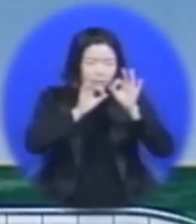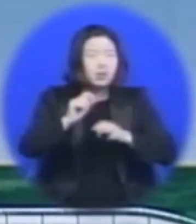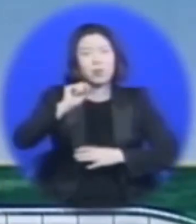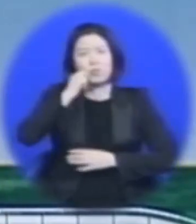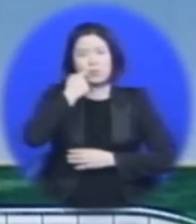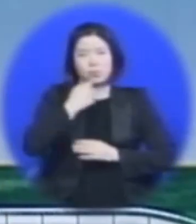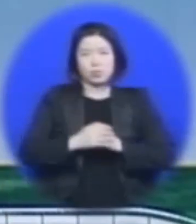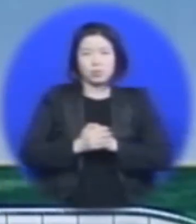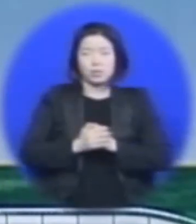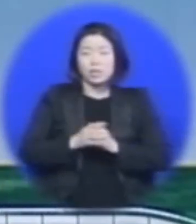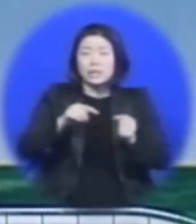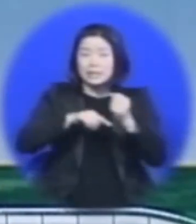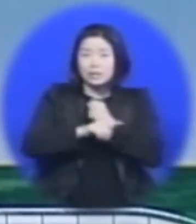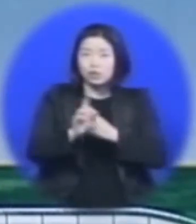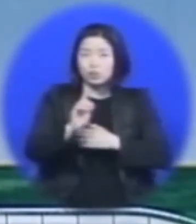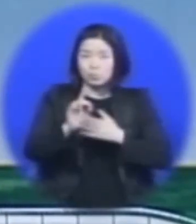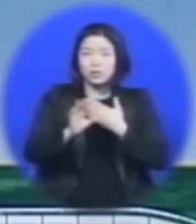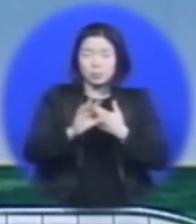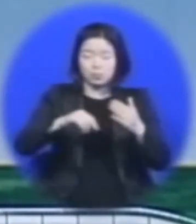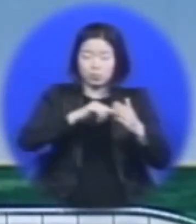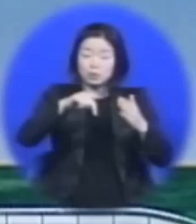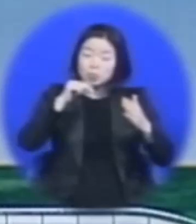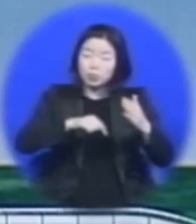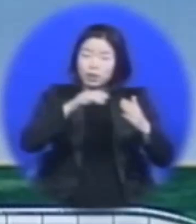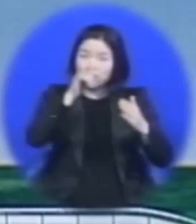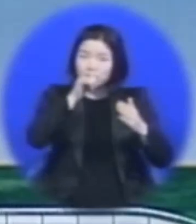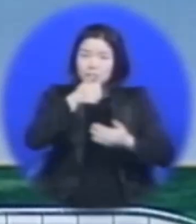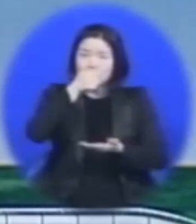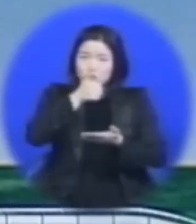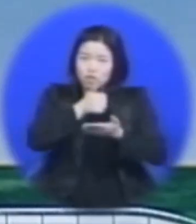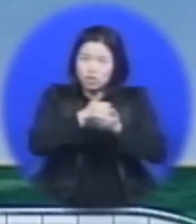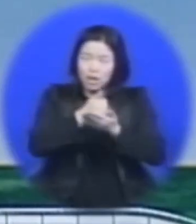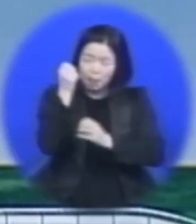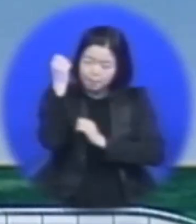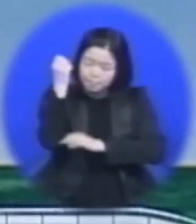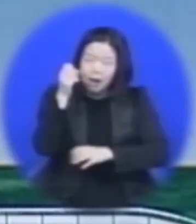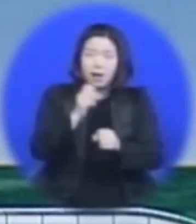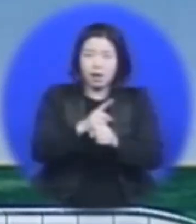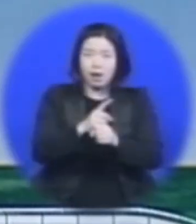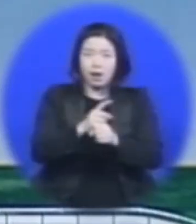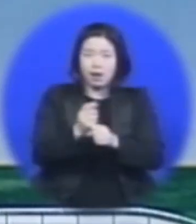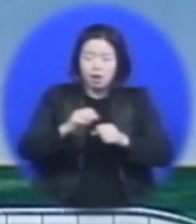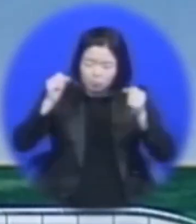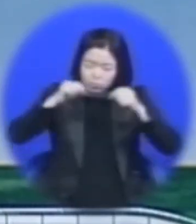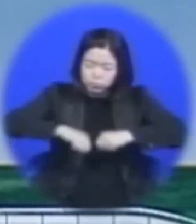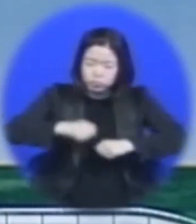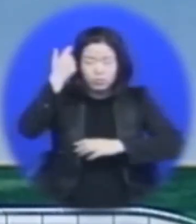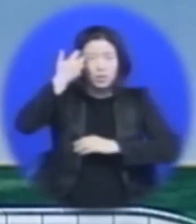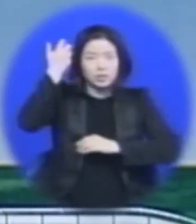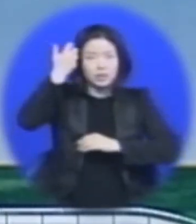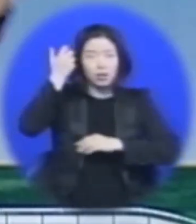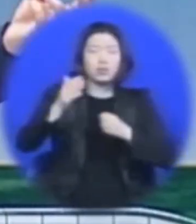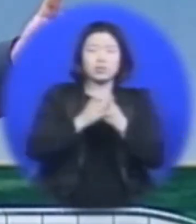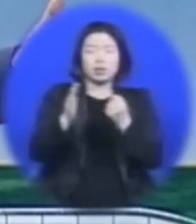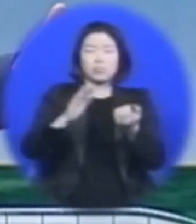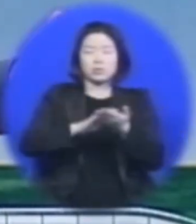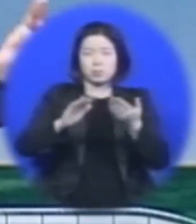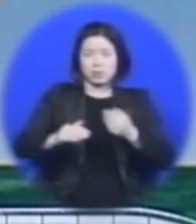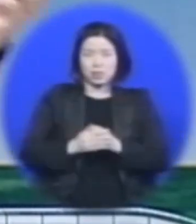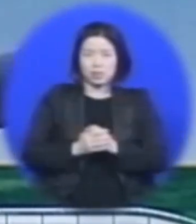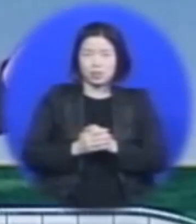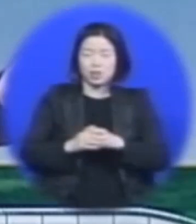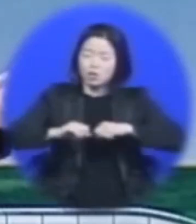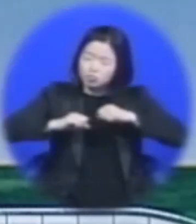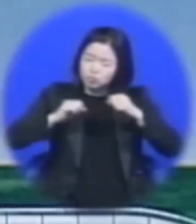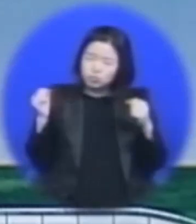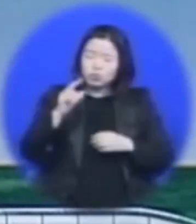이유는 우리 속에 있는 바로이 죄악의 번성 불순종의 영 때문입니다 순종은 너무 힘들고